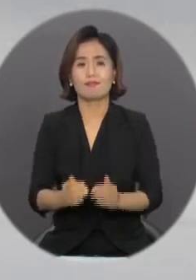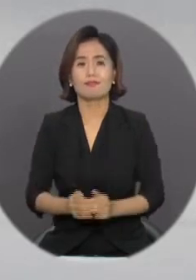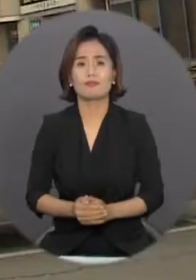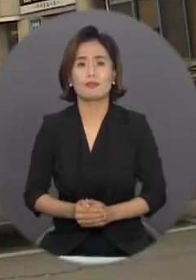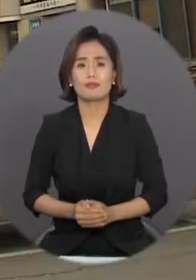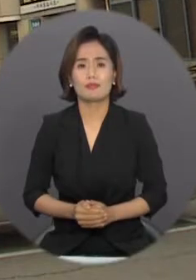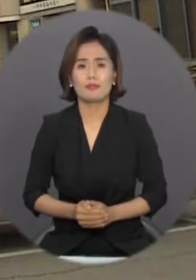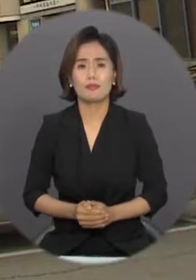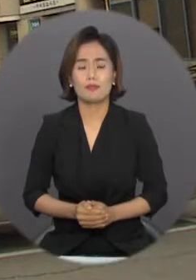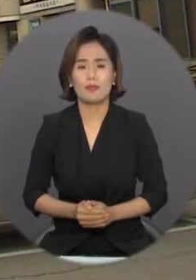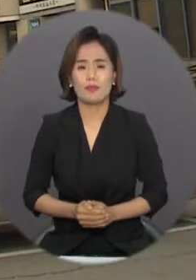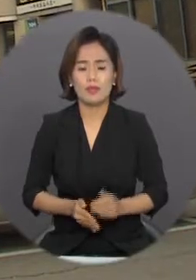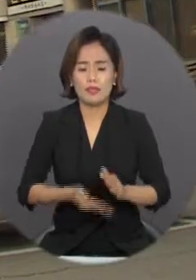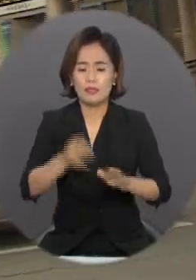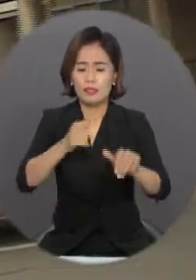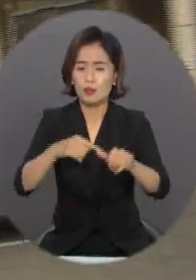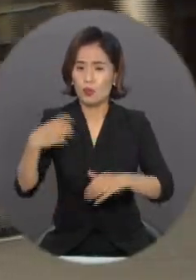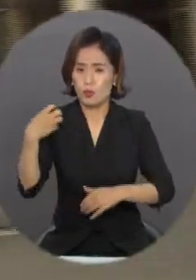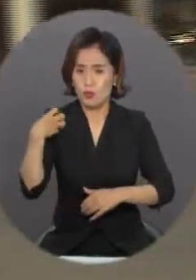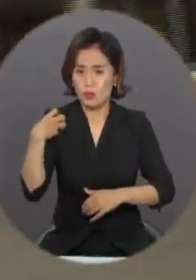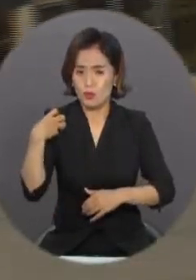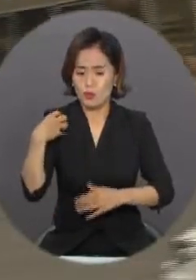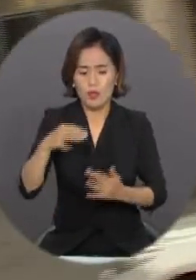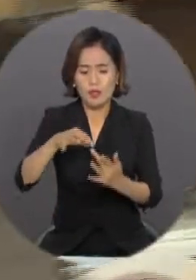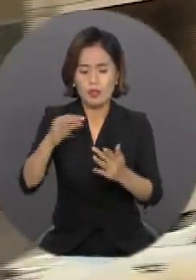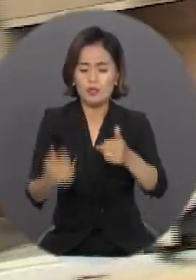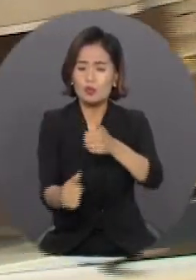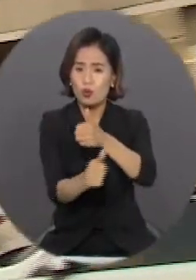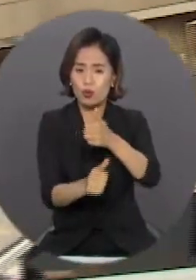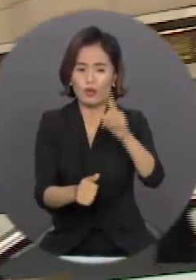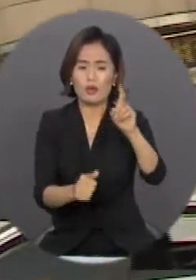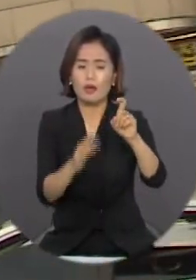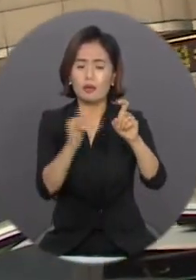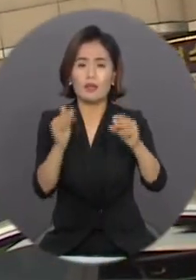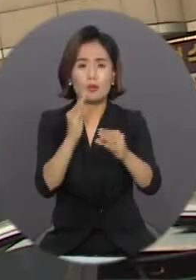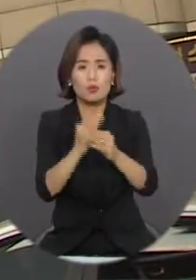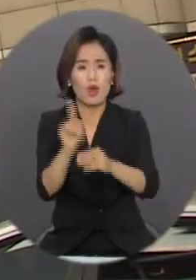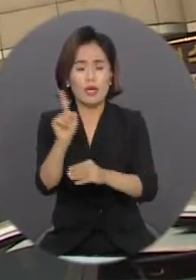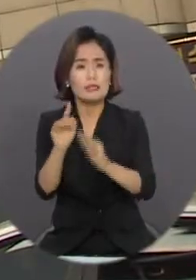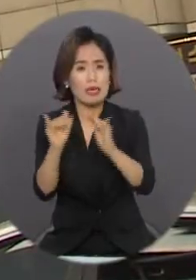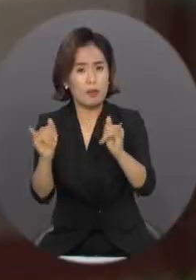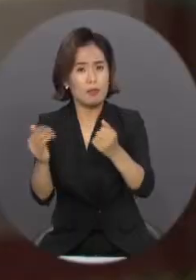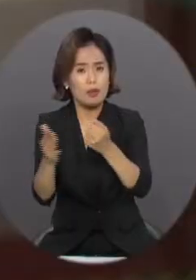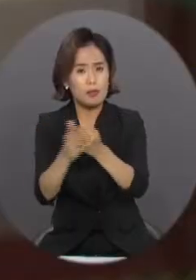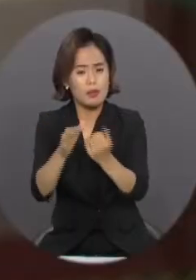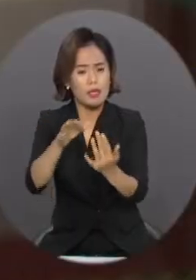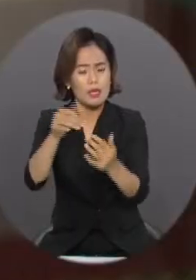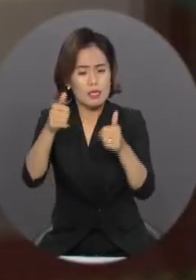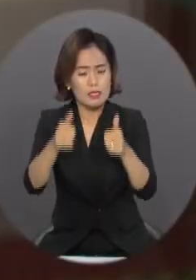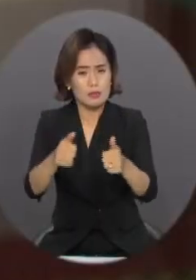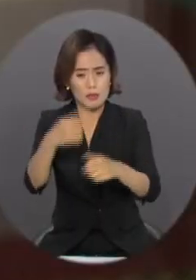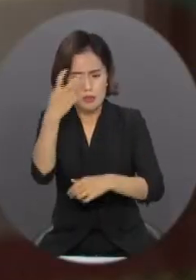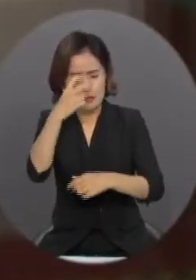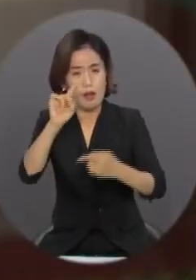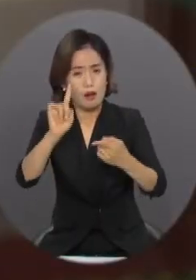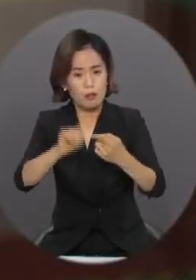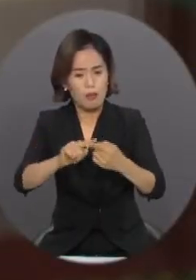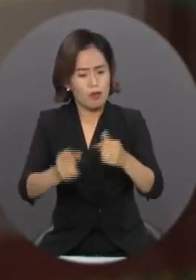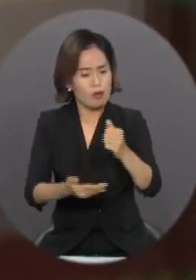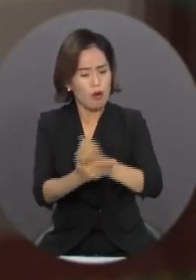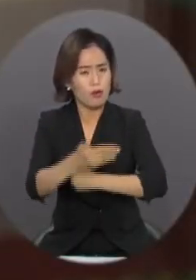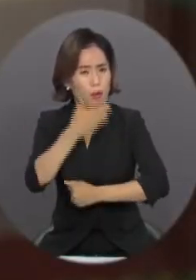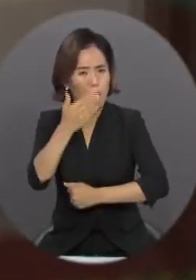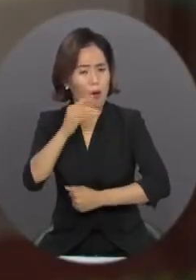겁니다. 시교육청은 전체 선정위원 11명 중 어느 한 명이 심사 과정에 절대적인 영향력을 끼칠